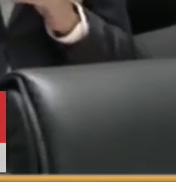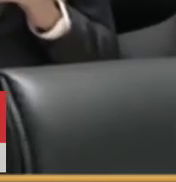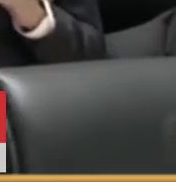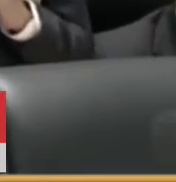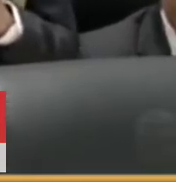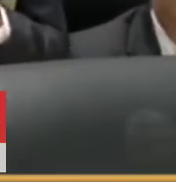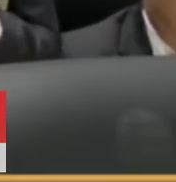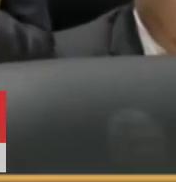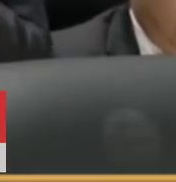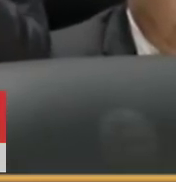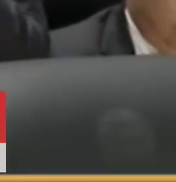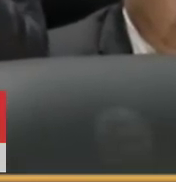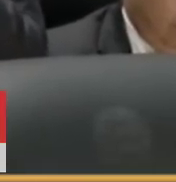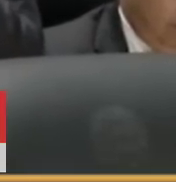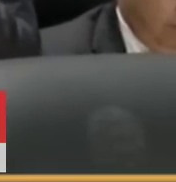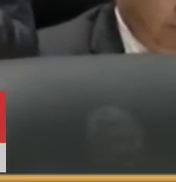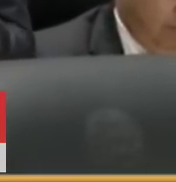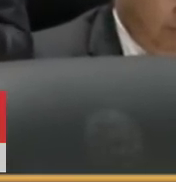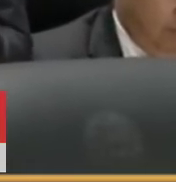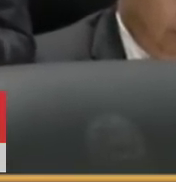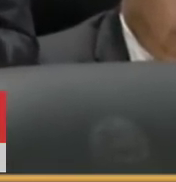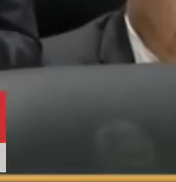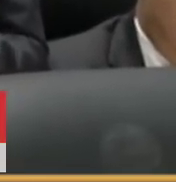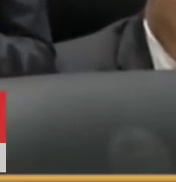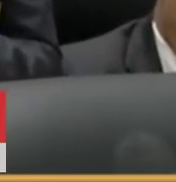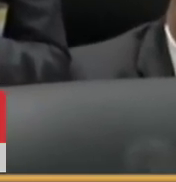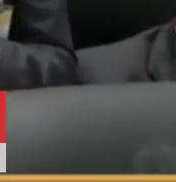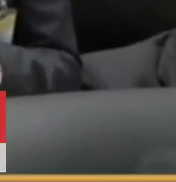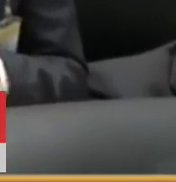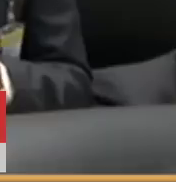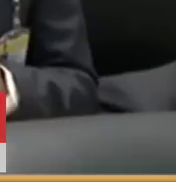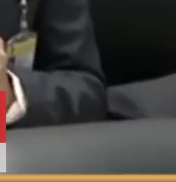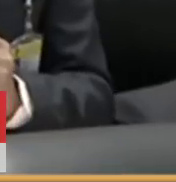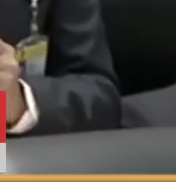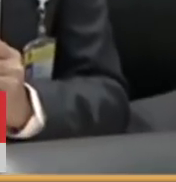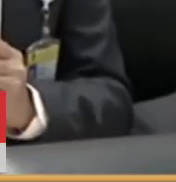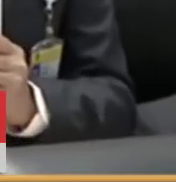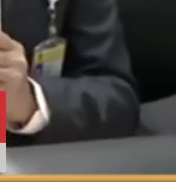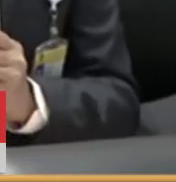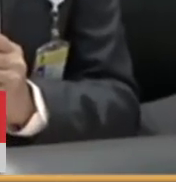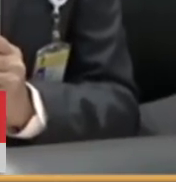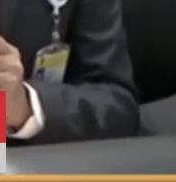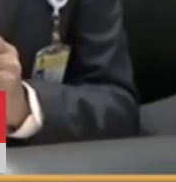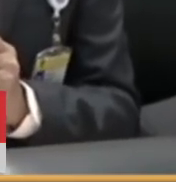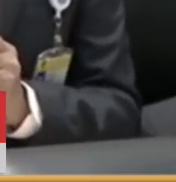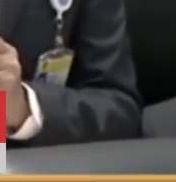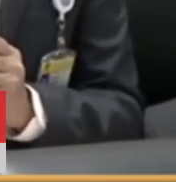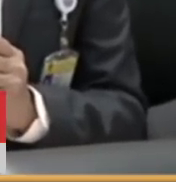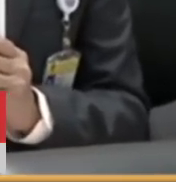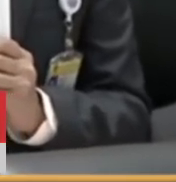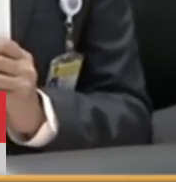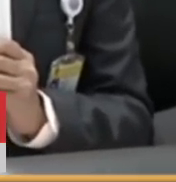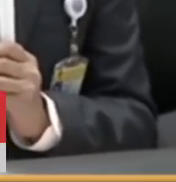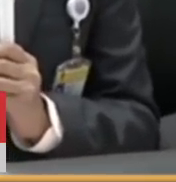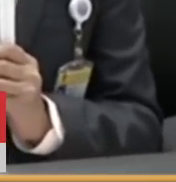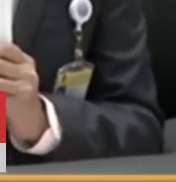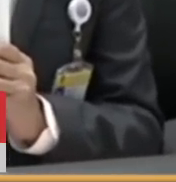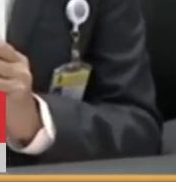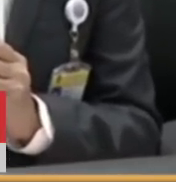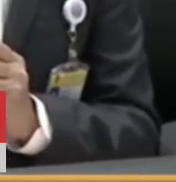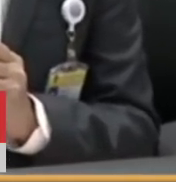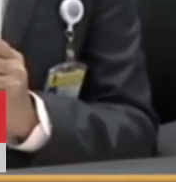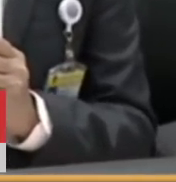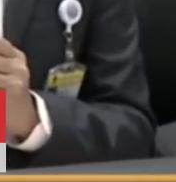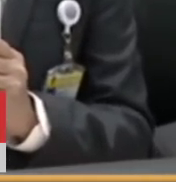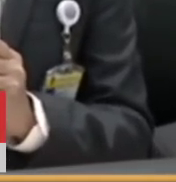BTS ครับท่านประธานครับที่ขณะนี้มีการทำส่วนต่อขยายรถไฟฟ้า